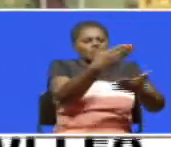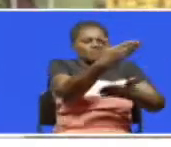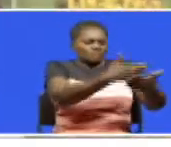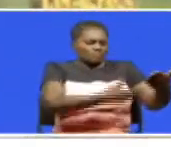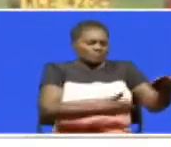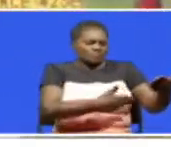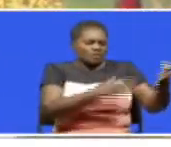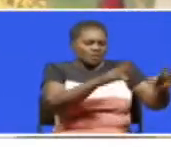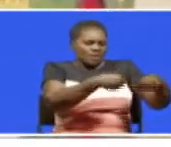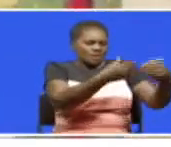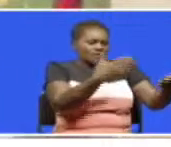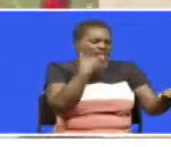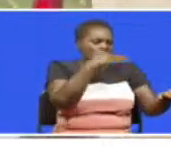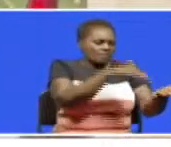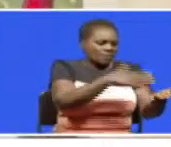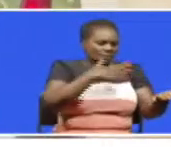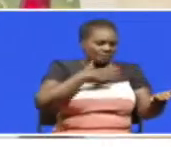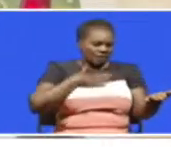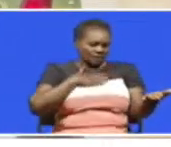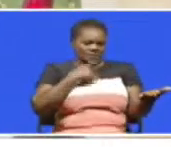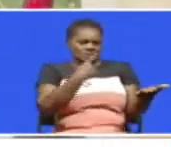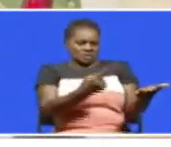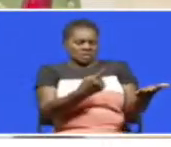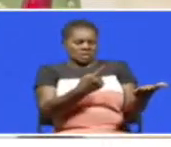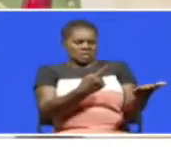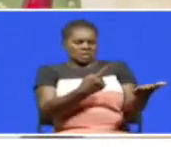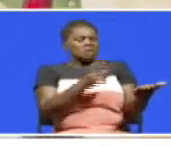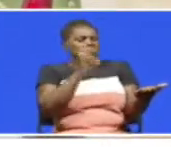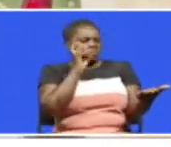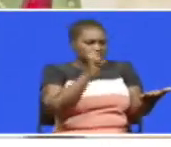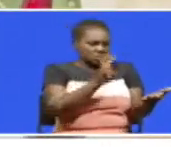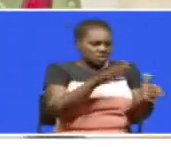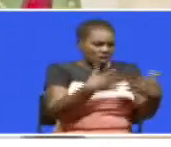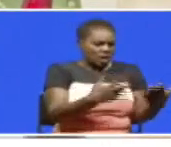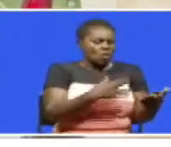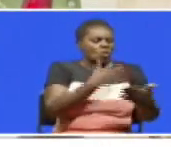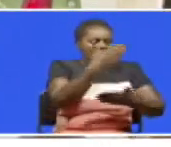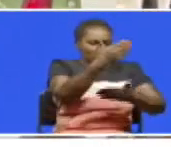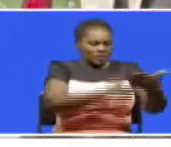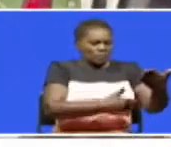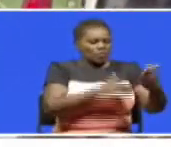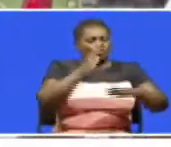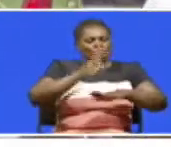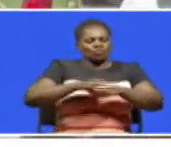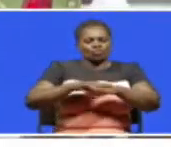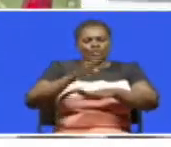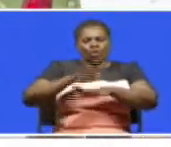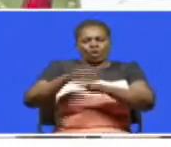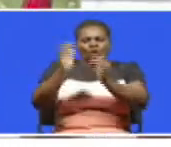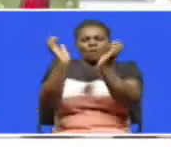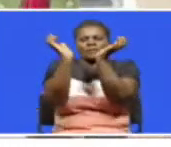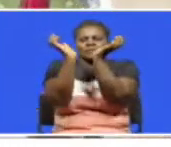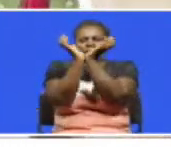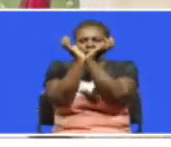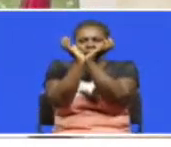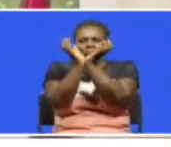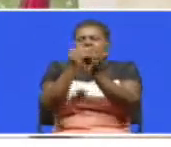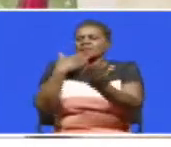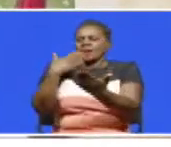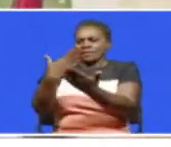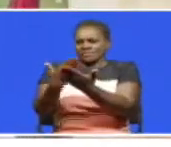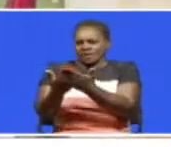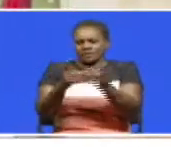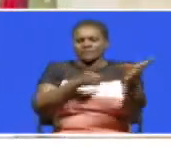wake. Nimepeana barua yangu na wamesema watashughulikia na wataleta ripoti mzuri kuhusu Kabarnet Stadium. Nashukuru